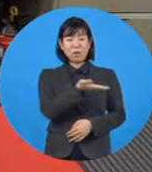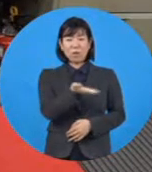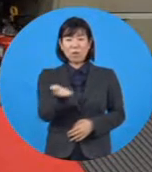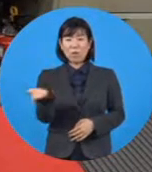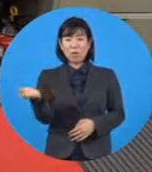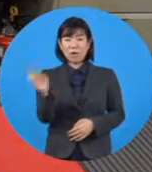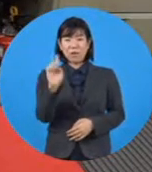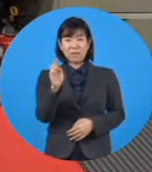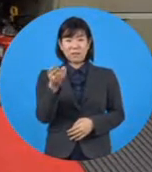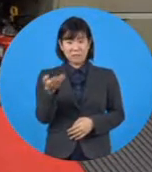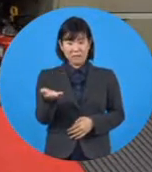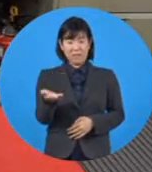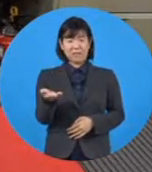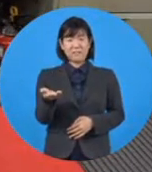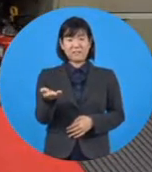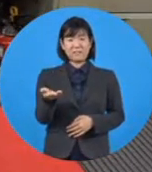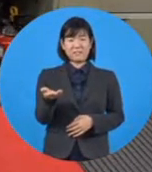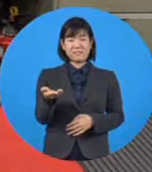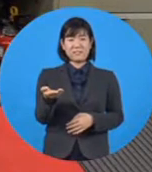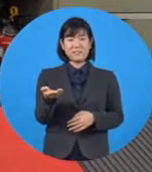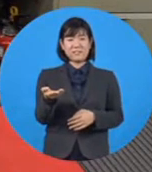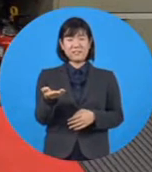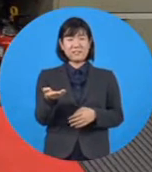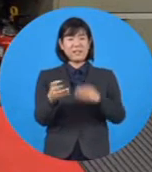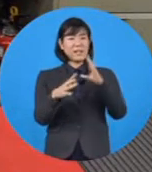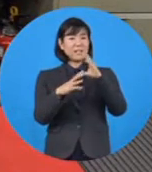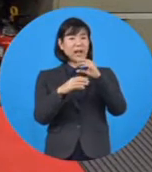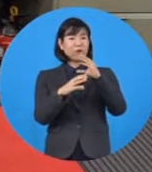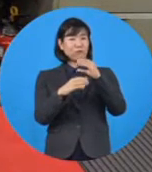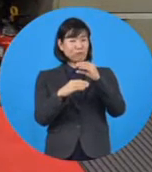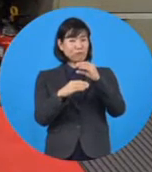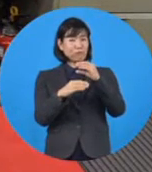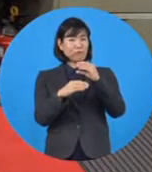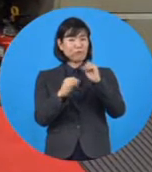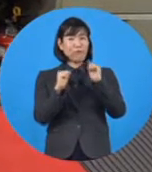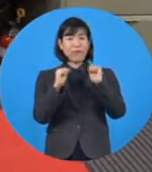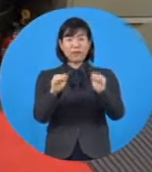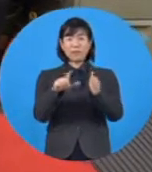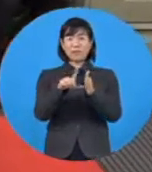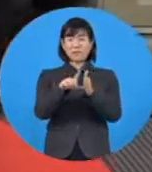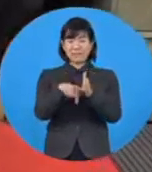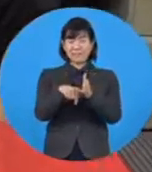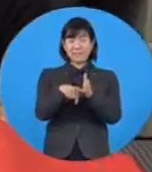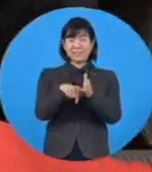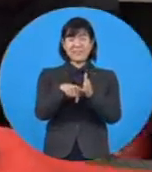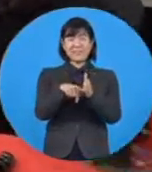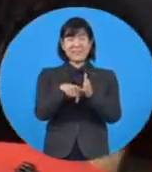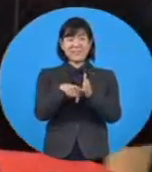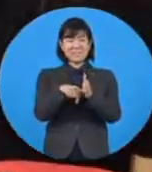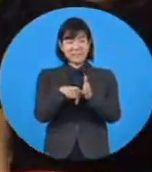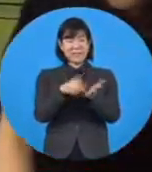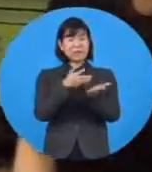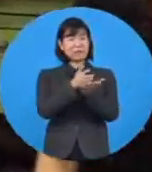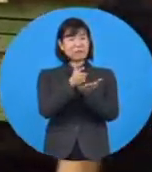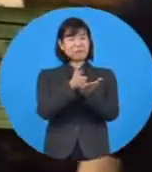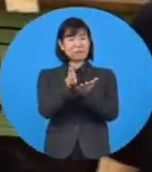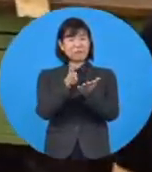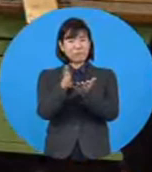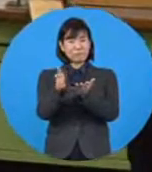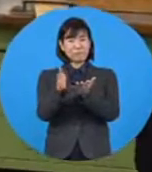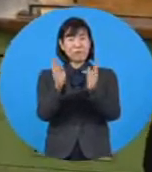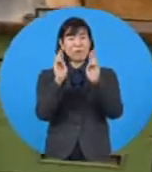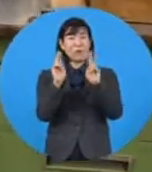これはどういったものなんですか？ はい、サキサフォンという楽器を使って、いろんなジャンル